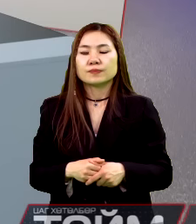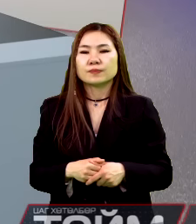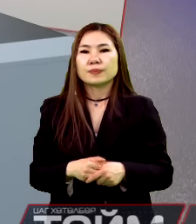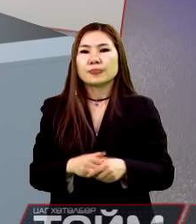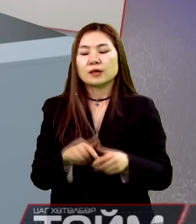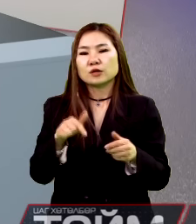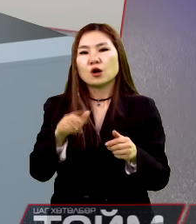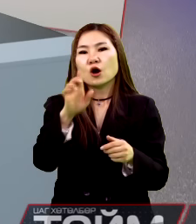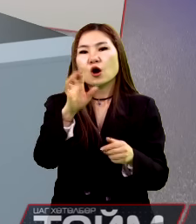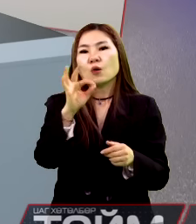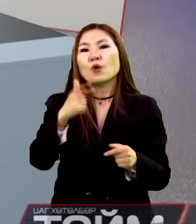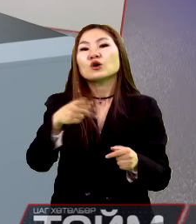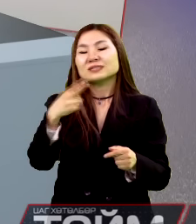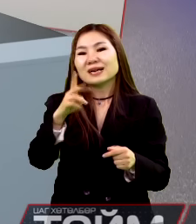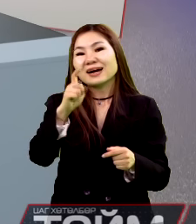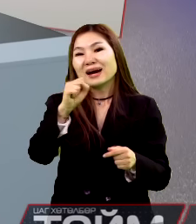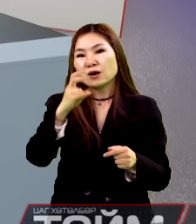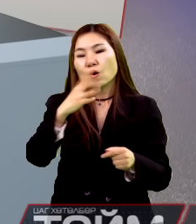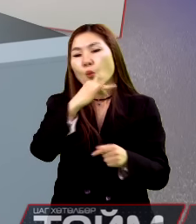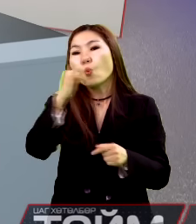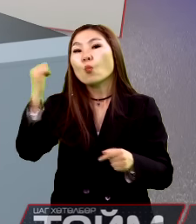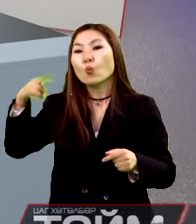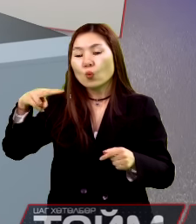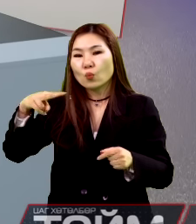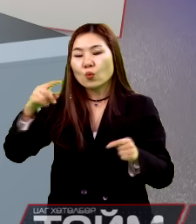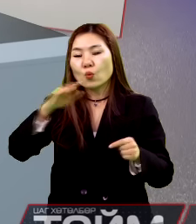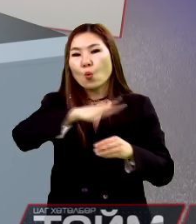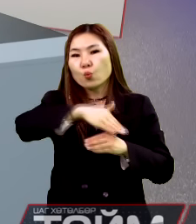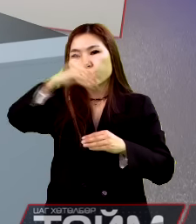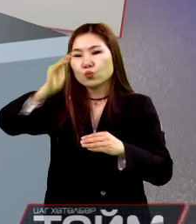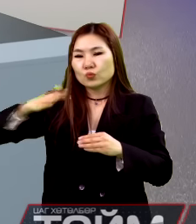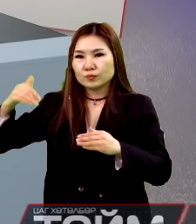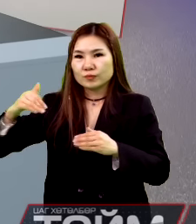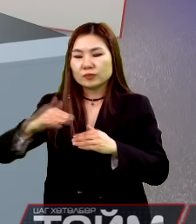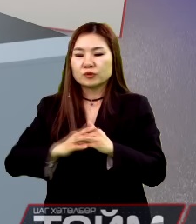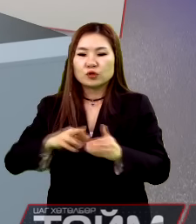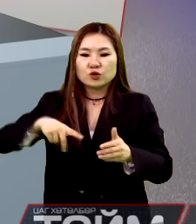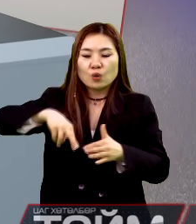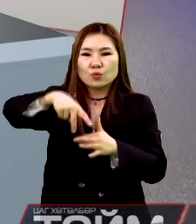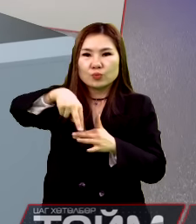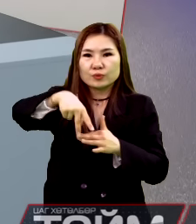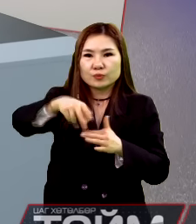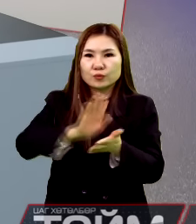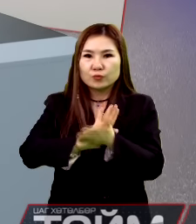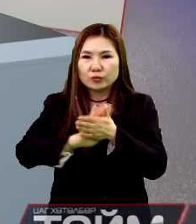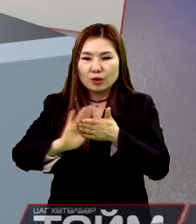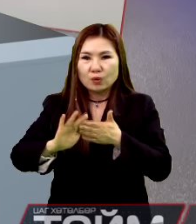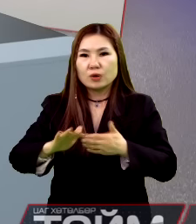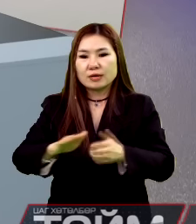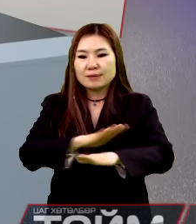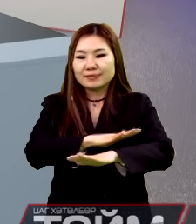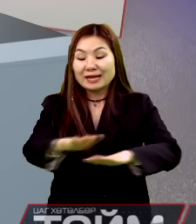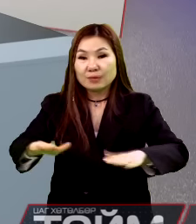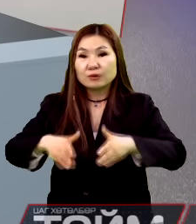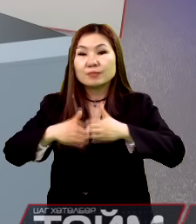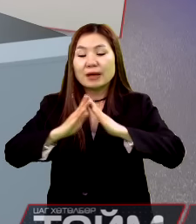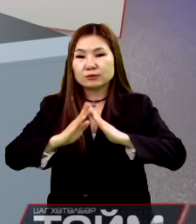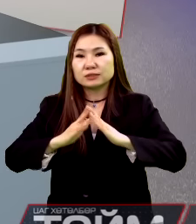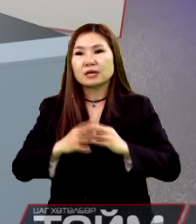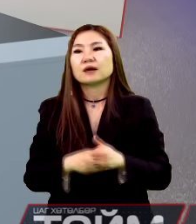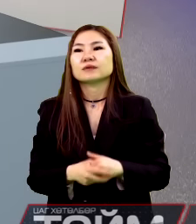асуудал гэвэл одоо энэ Богдхан уулын аманд явган одоо аялагчдад зориулсан юм аягүй гой талбай байгуулсан л та. Тийм өмнөх хотын дарга үед тийм өмнөх хотын дарга үед